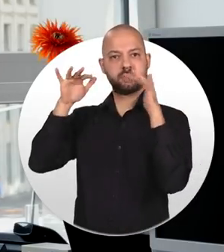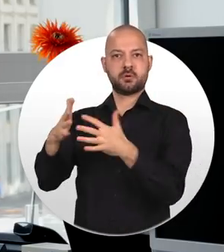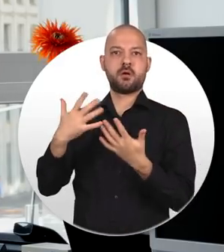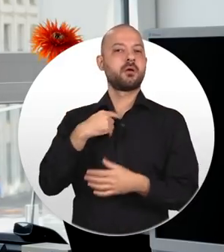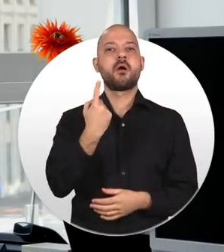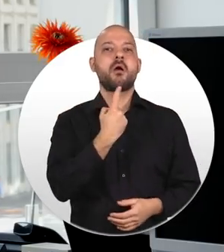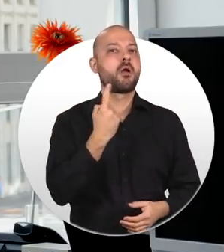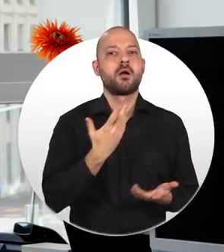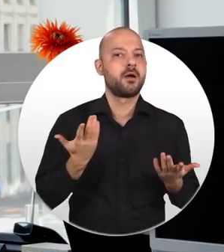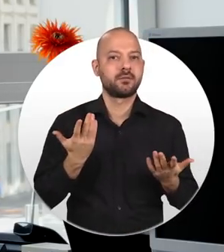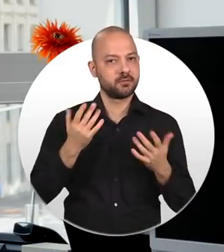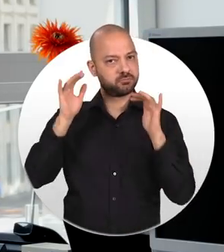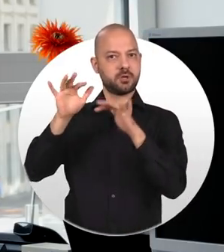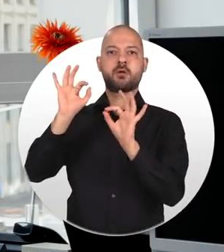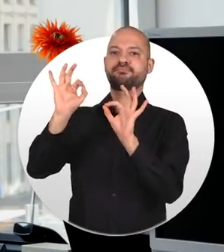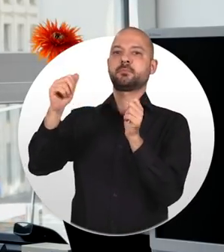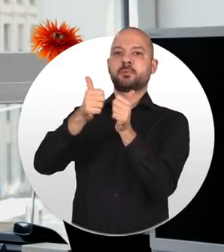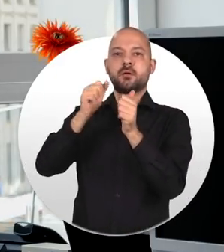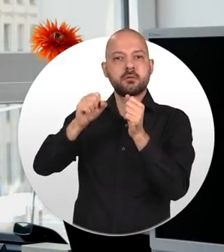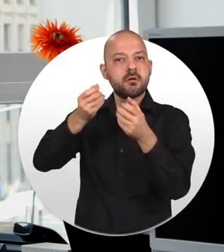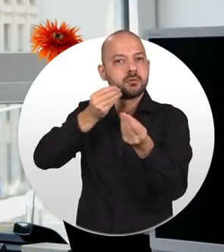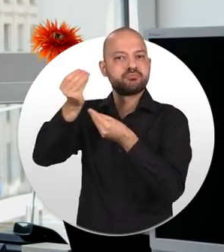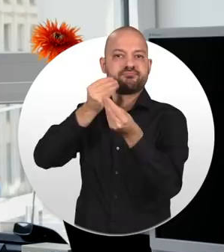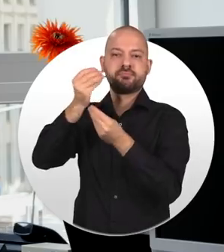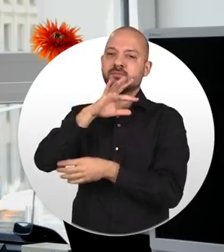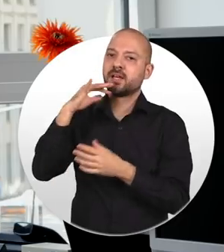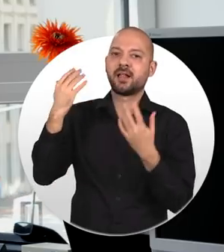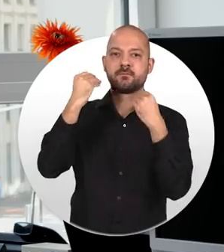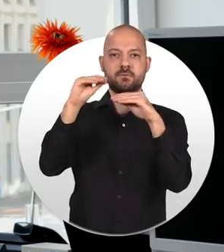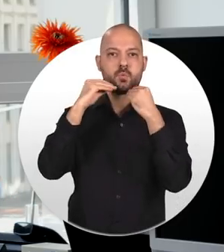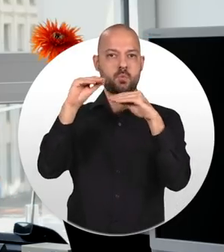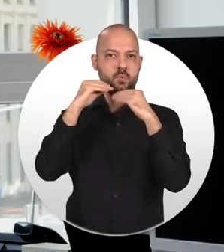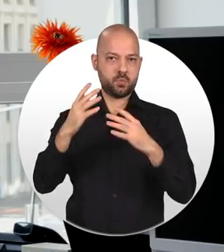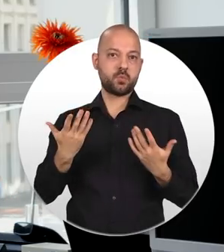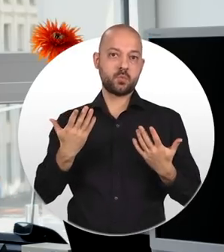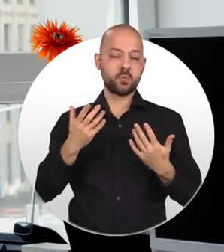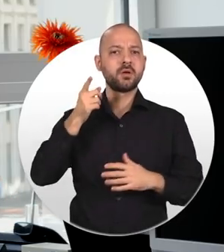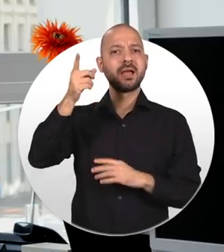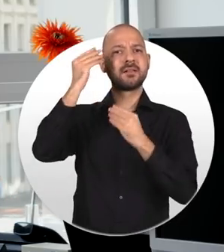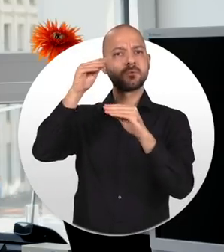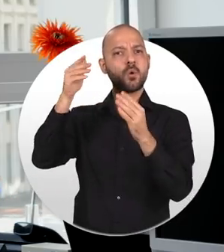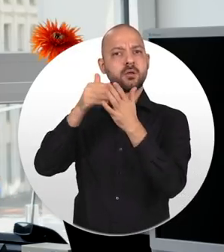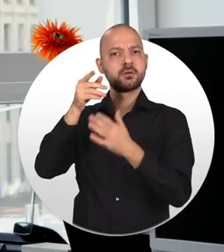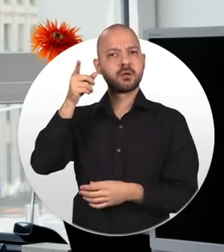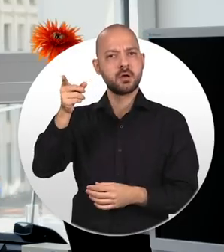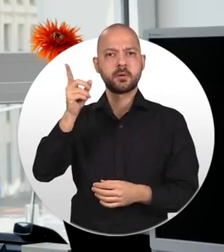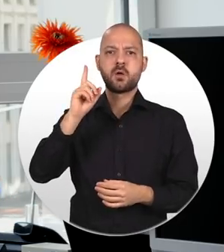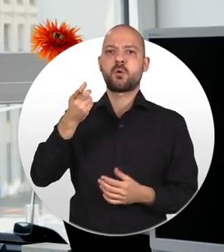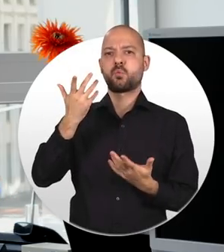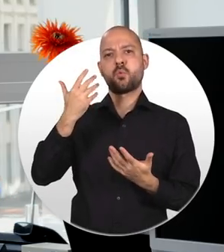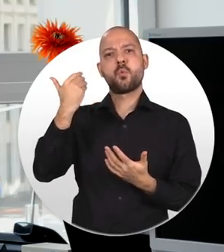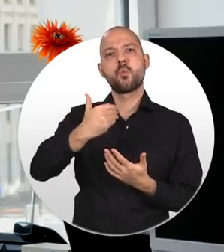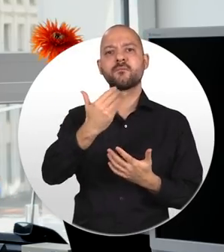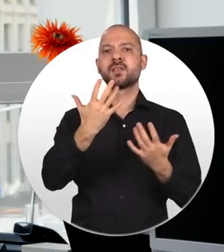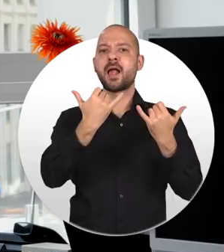wir nicht mehr so lange waren. Wir hatten einen Partner für auszutauschen. Wir konnten viel mehr Informationen. Info-Handicap hat uns auch oft